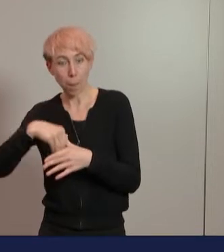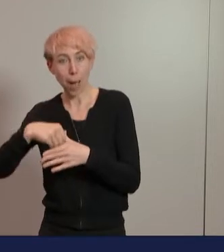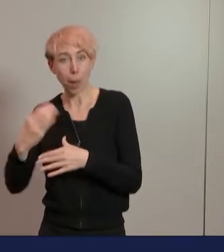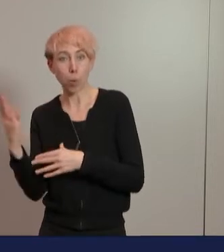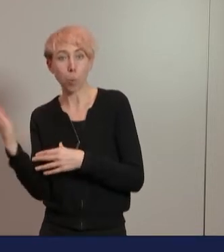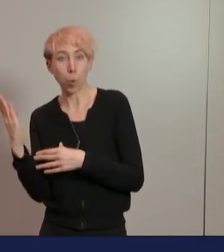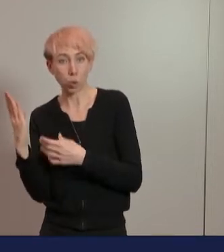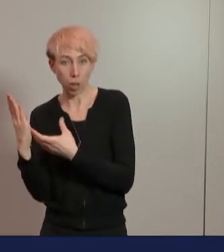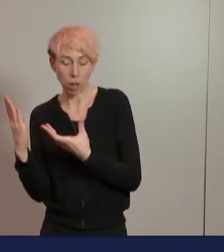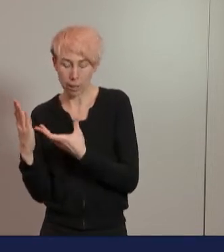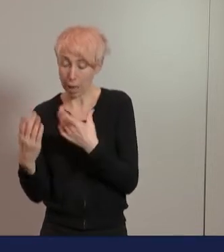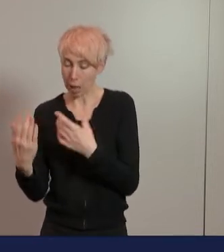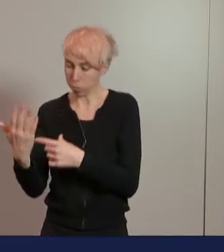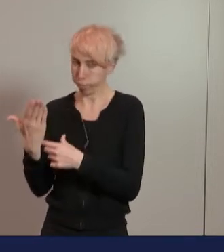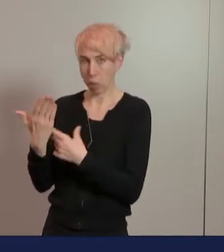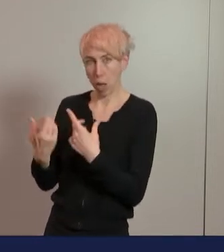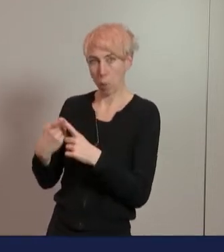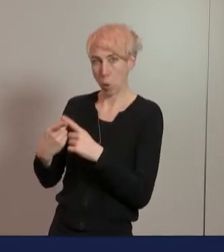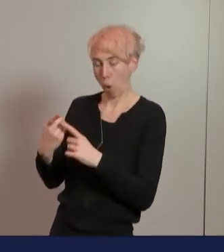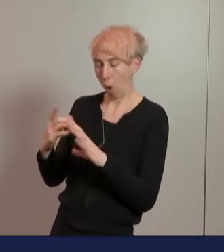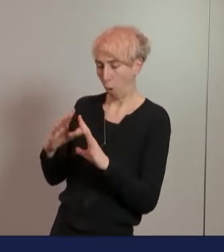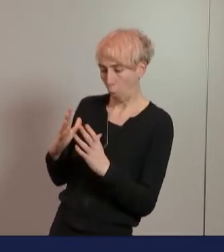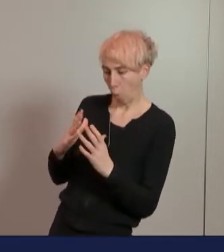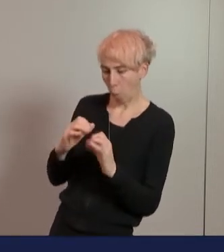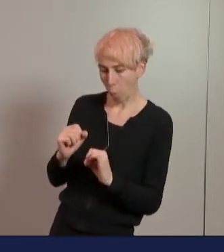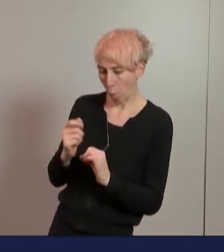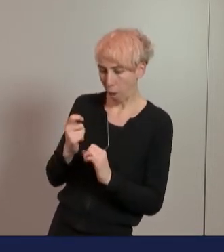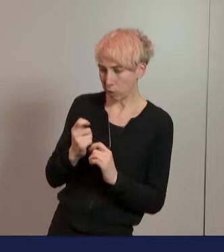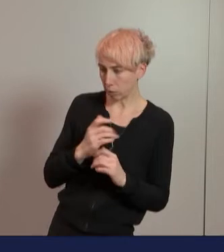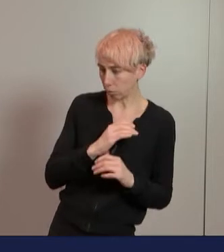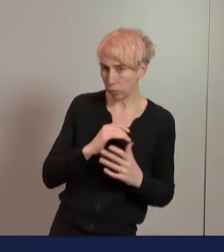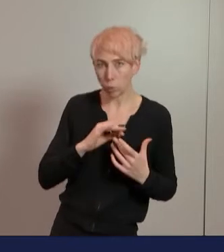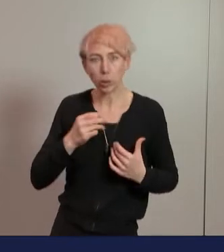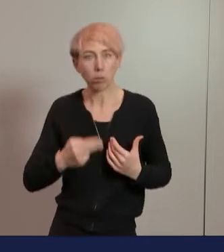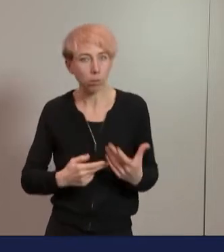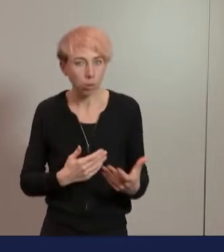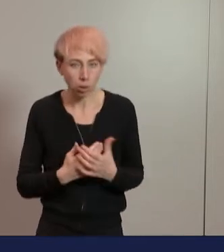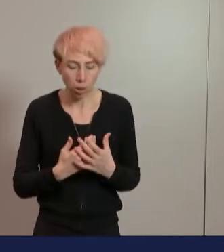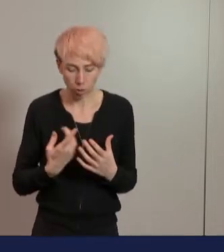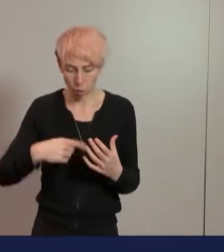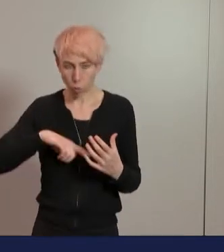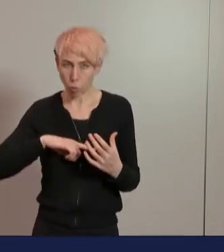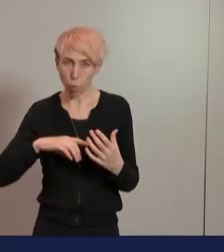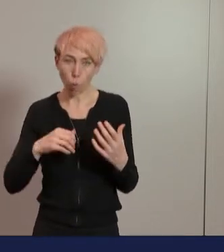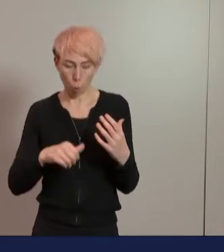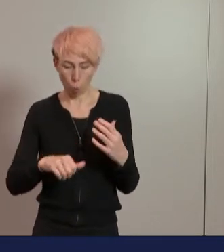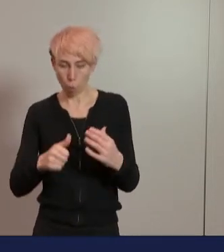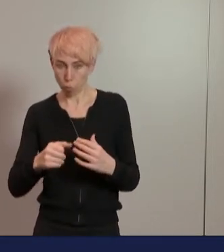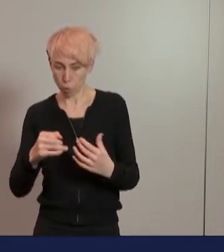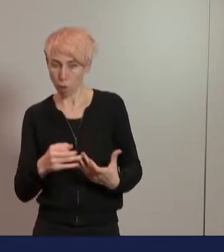indicateur important de solvabilité financière, dont l'objectif de 11% que la collectivité souhaite atteindre est représenté par la ligne